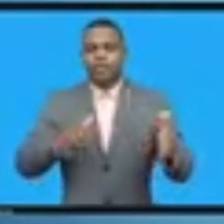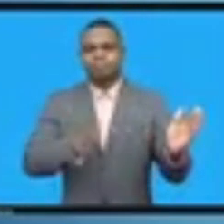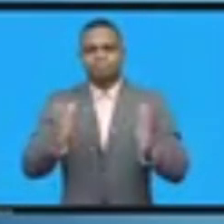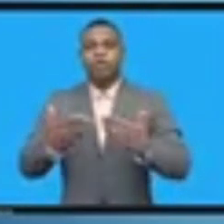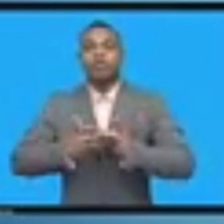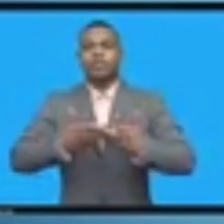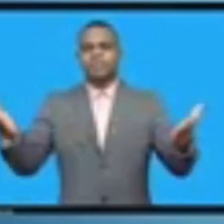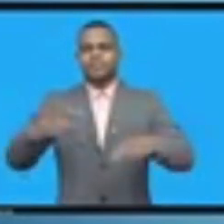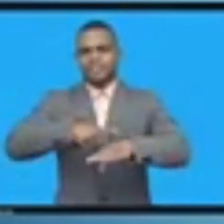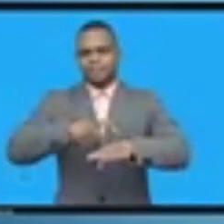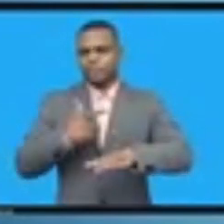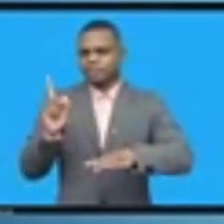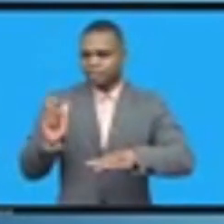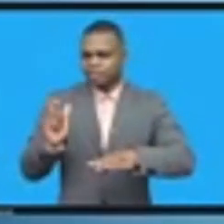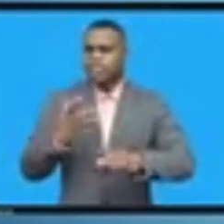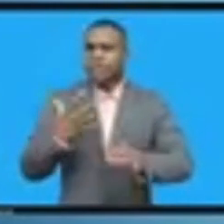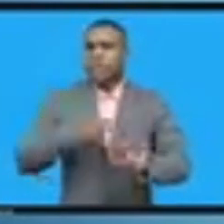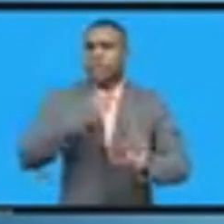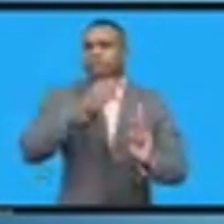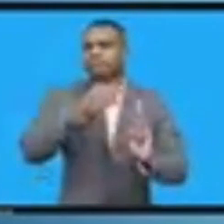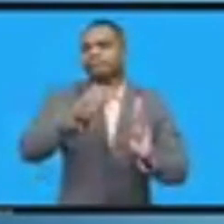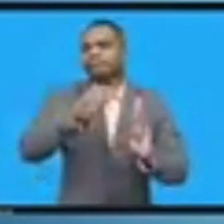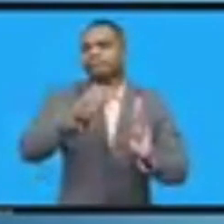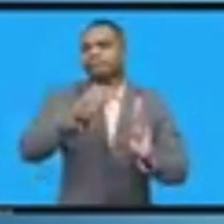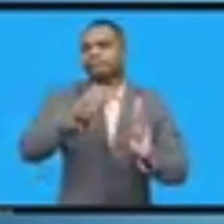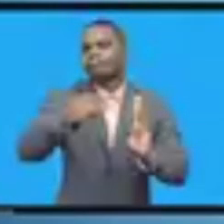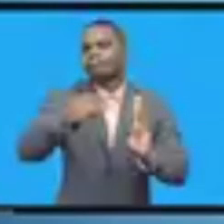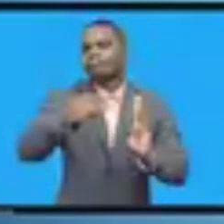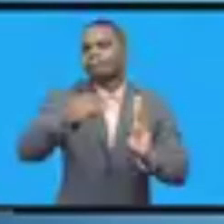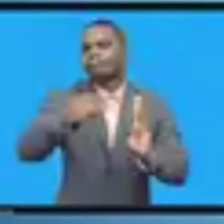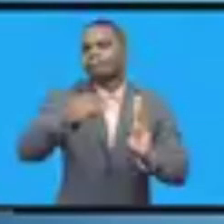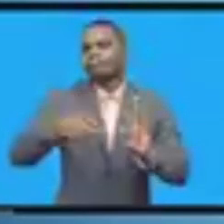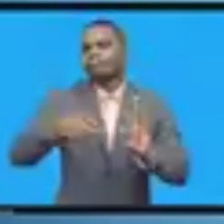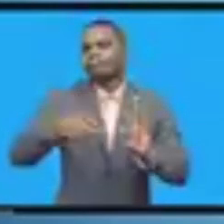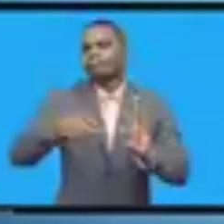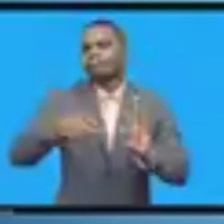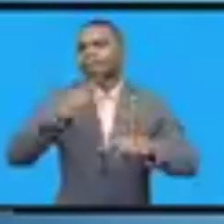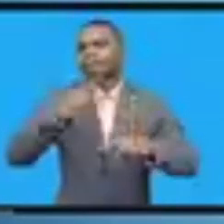看一下，是不是看到各位了？